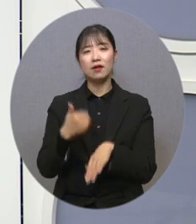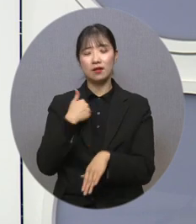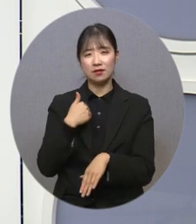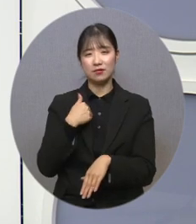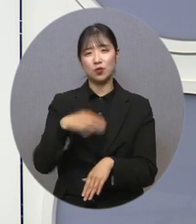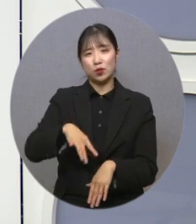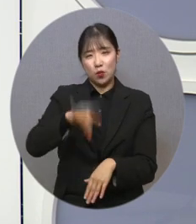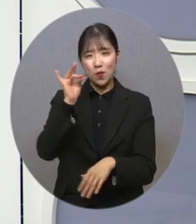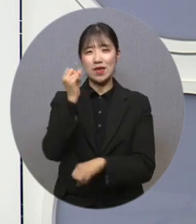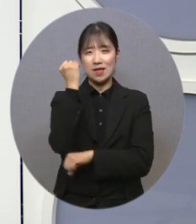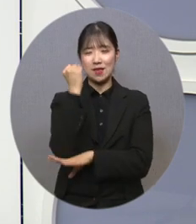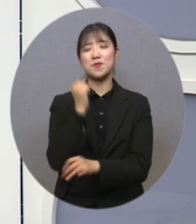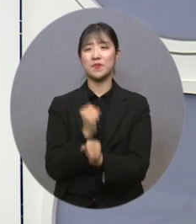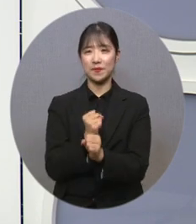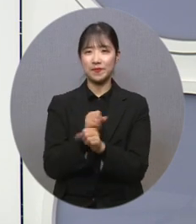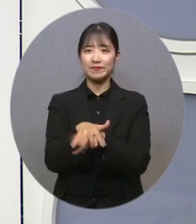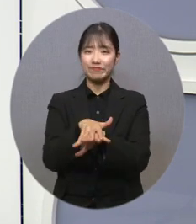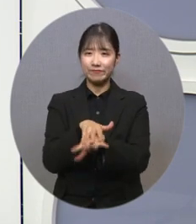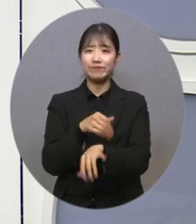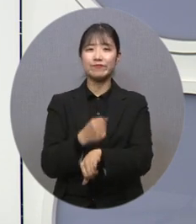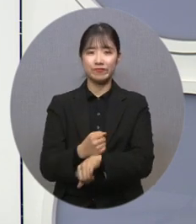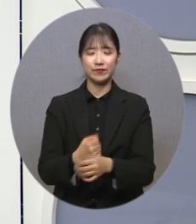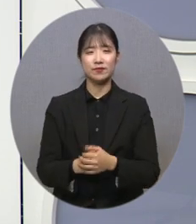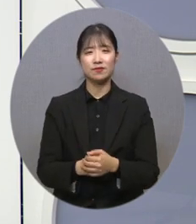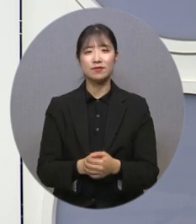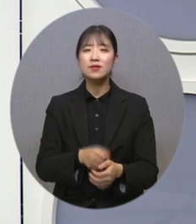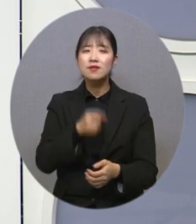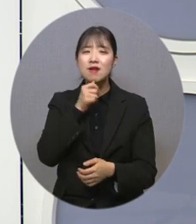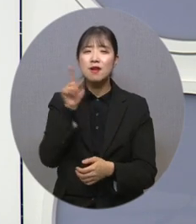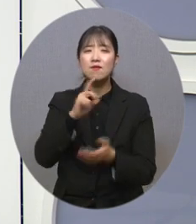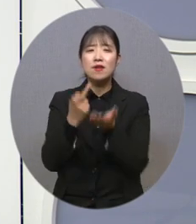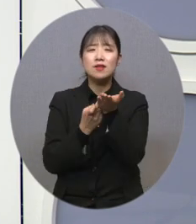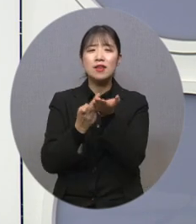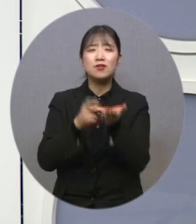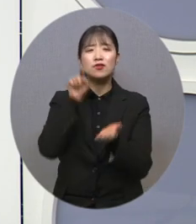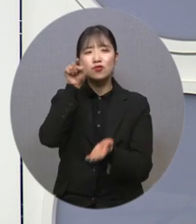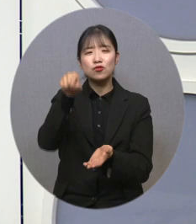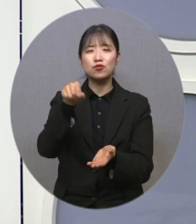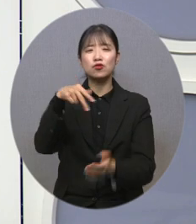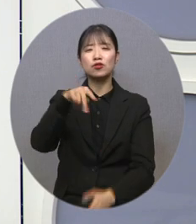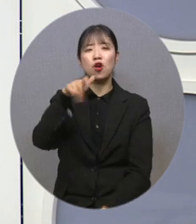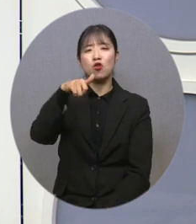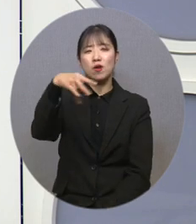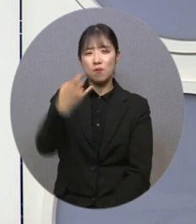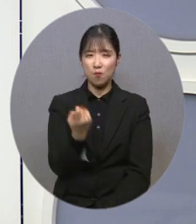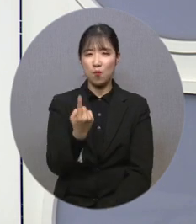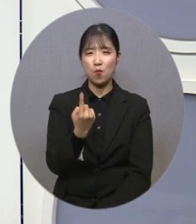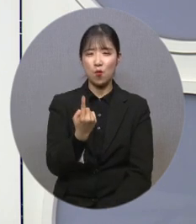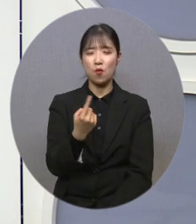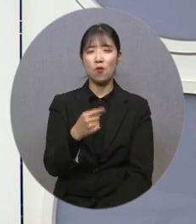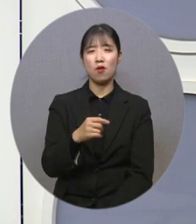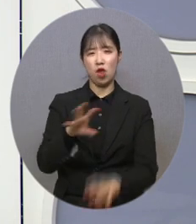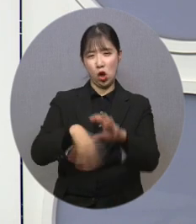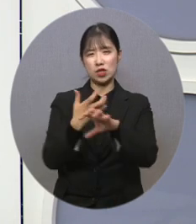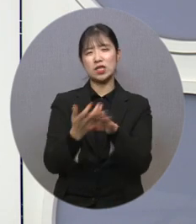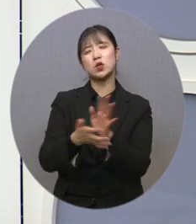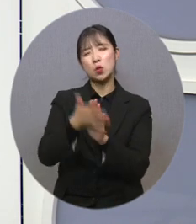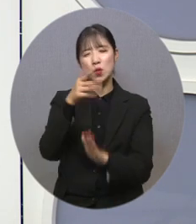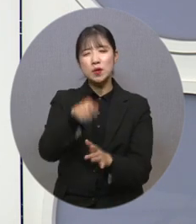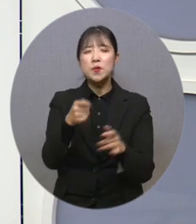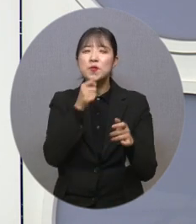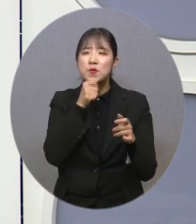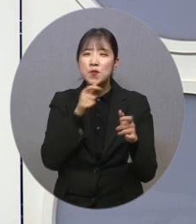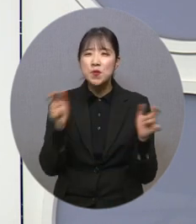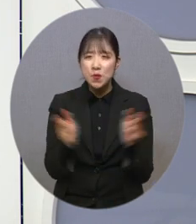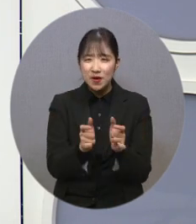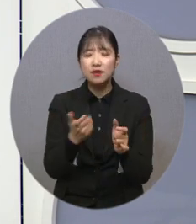마스터 플랜을 초기에 만들었고요. 뭐 작게는 저기 제주도 서귀포 혁신도시 그거는 뭐 굉장히 작은 규모입니다만은